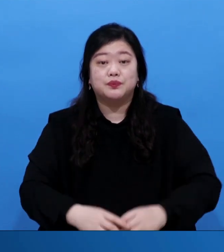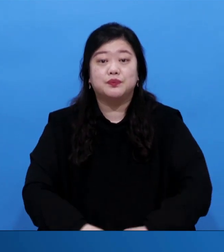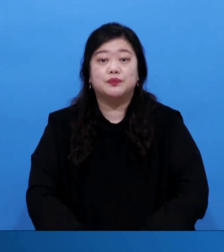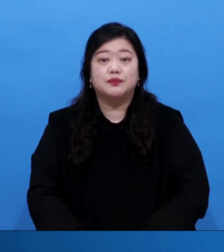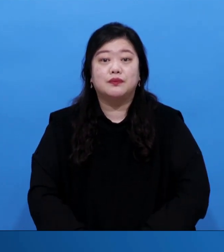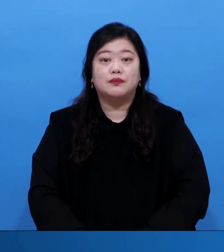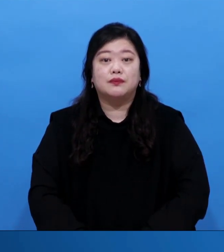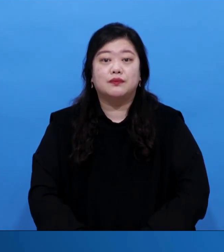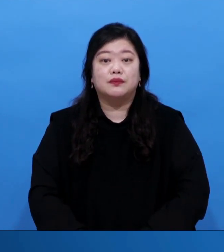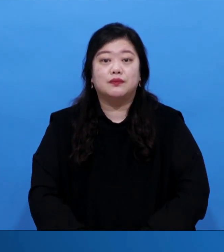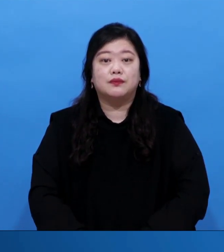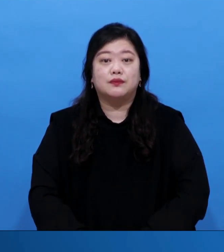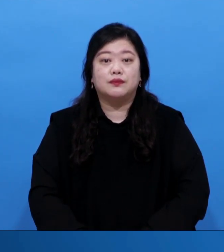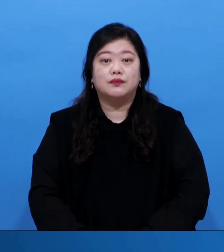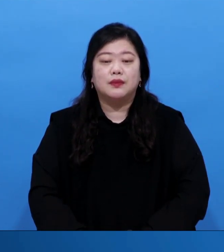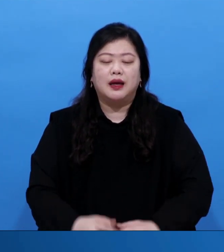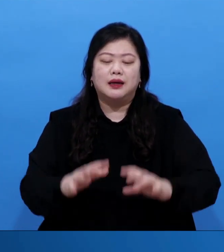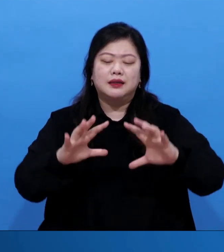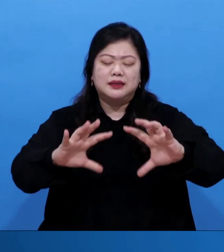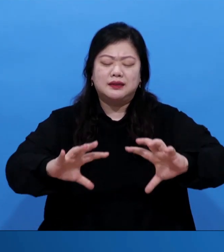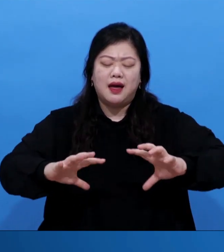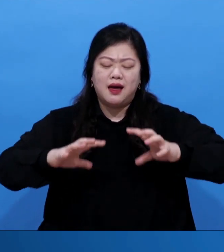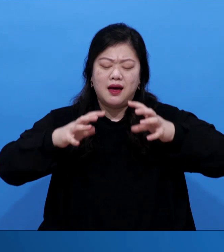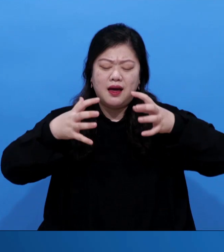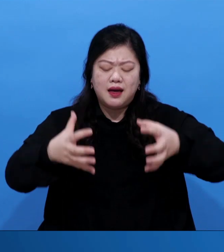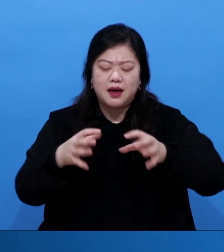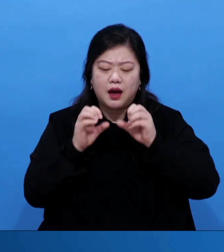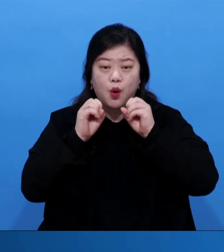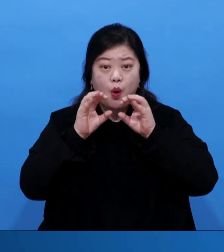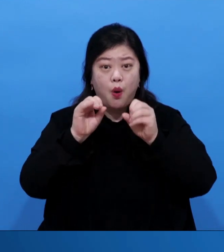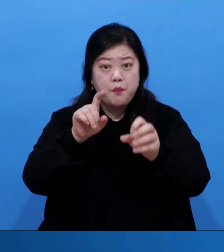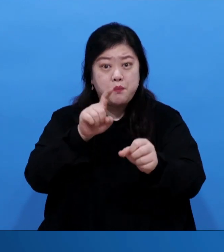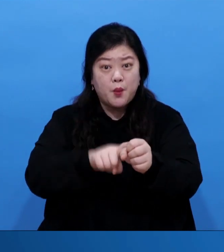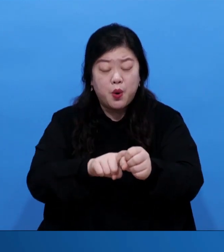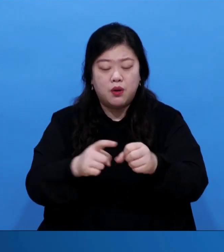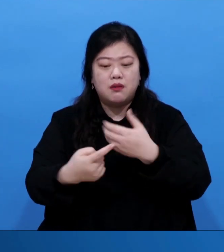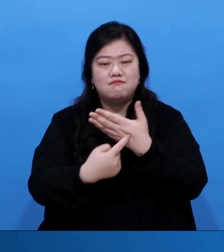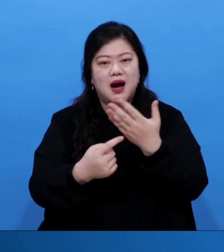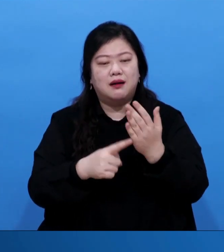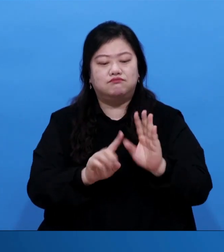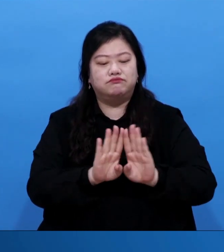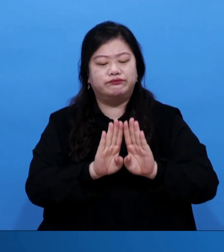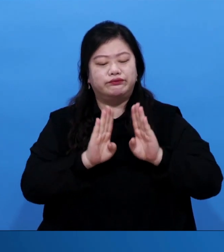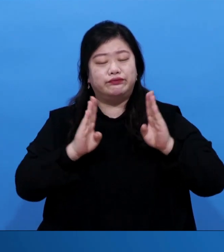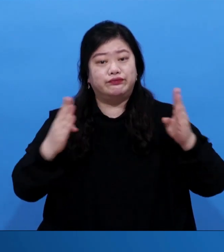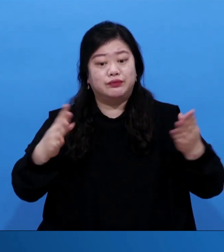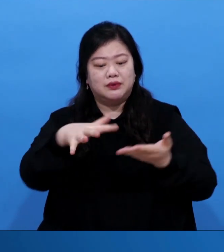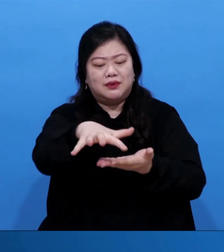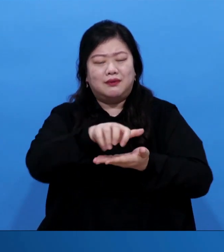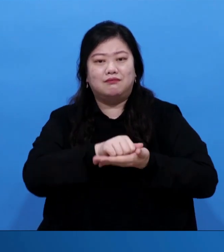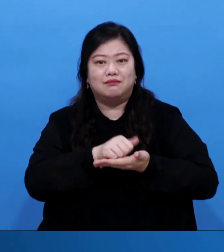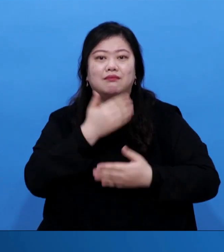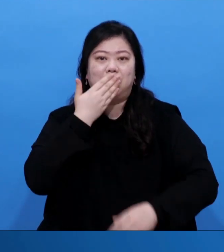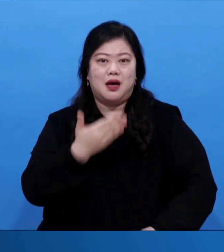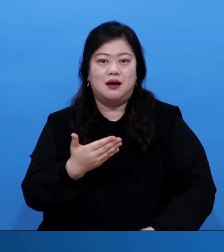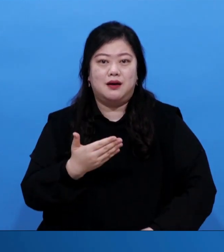세계를 품은 그런 사람들이 됩니다. If you enjoy this blessing, then you'll be able to actually embrace the world.